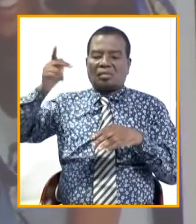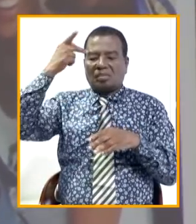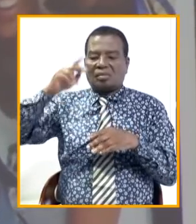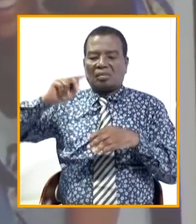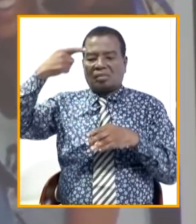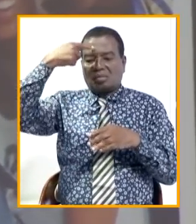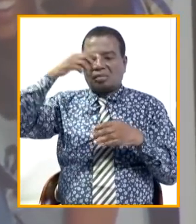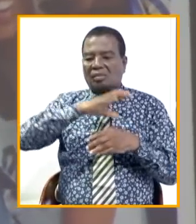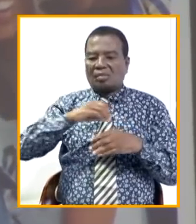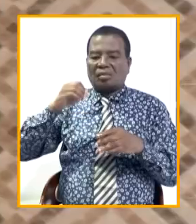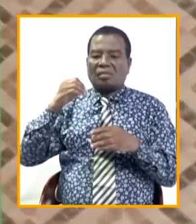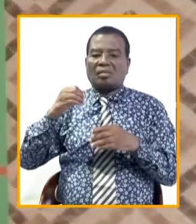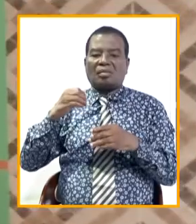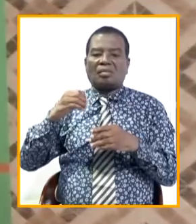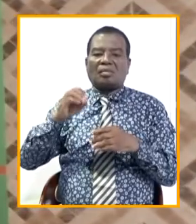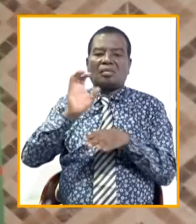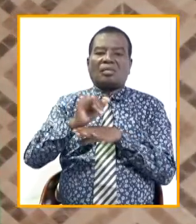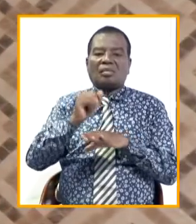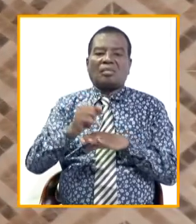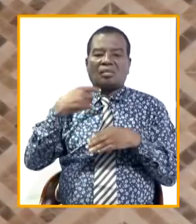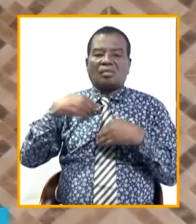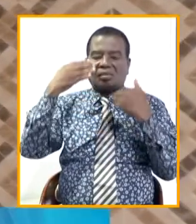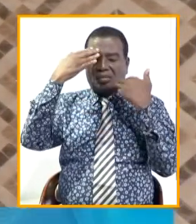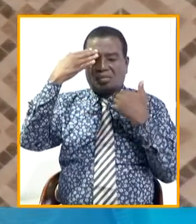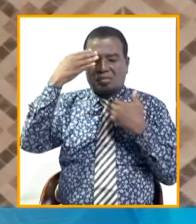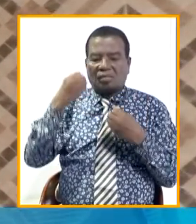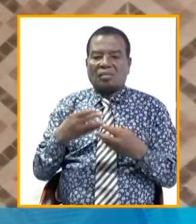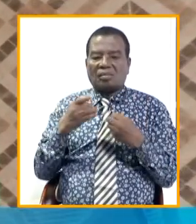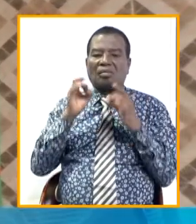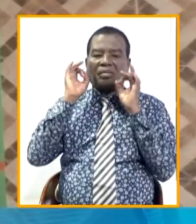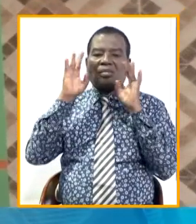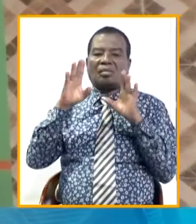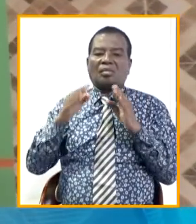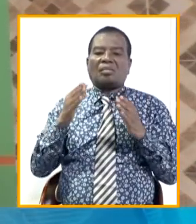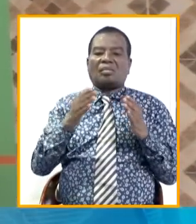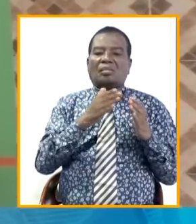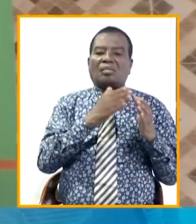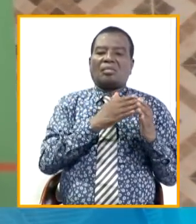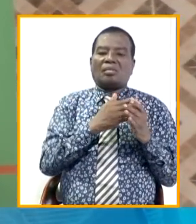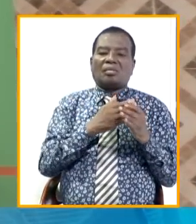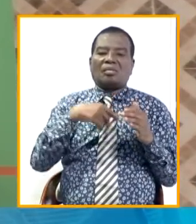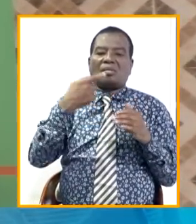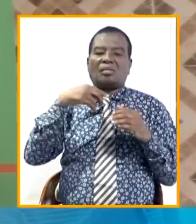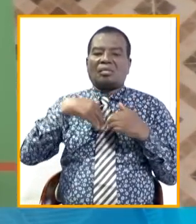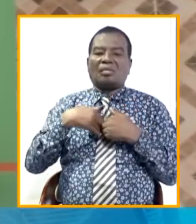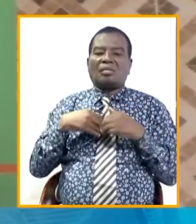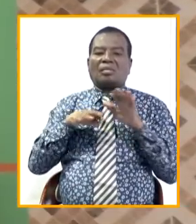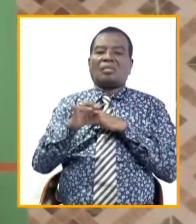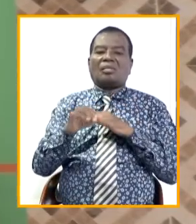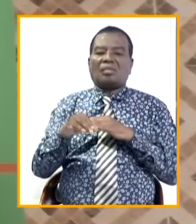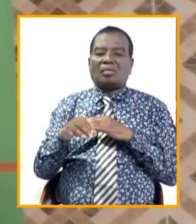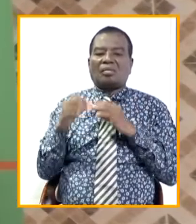du gouvernement en la matière. La Côte d'Ivoire a connu plusieurs crises successives qui ont engendré